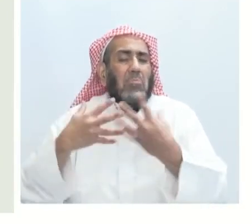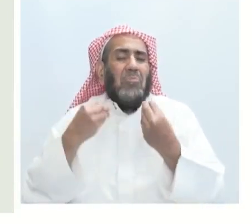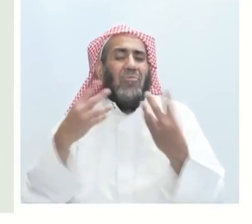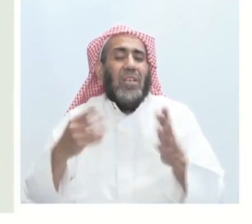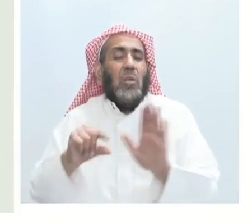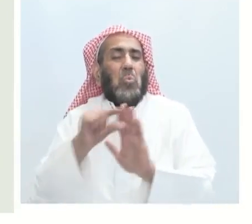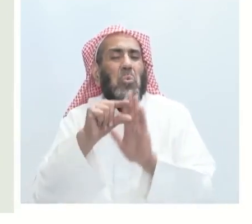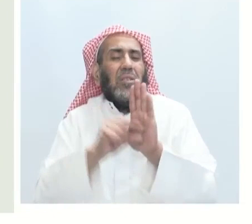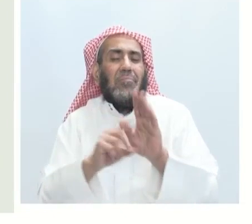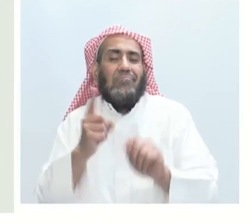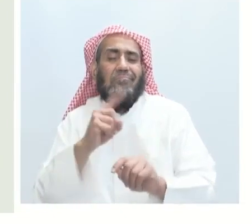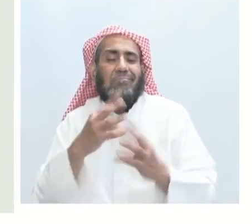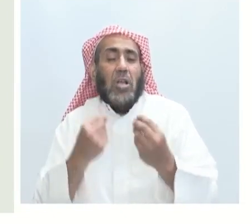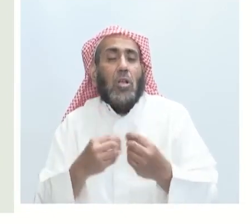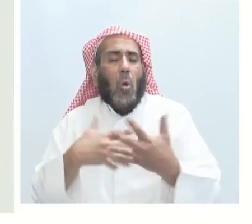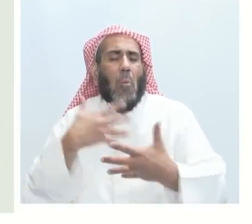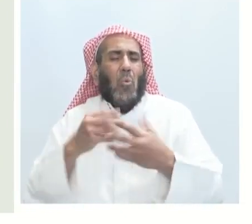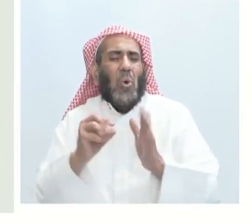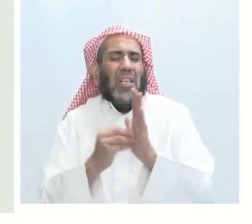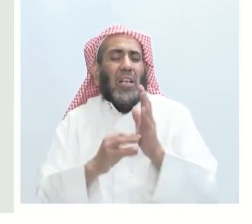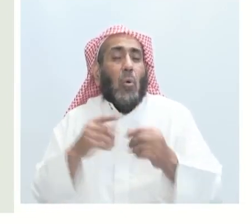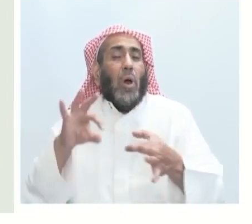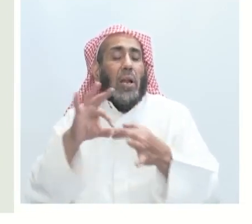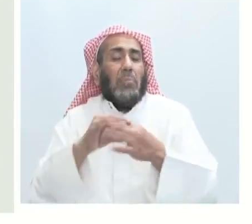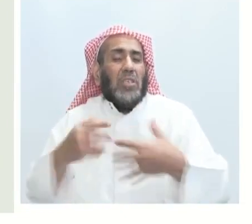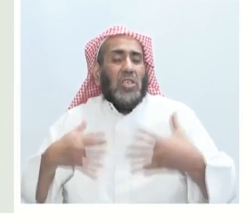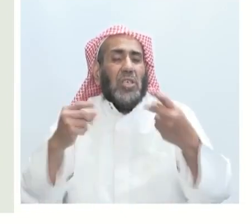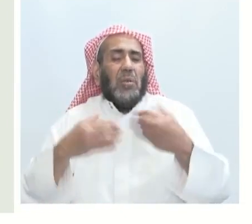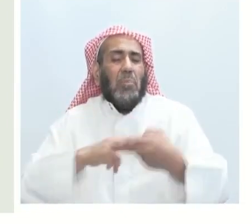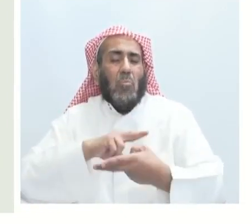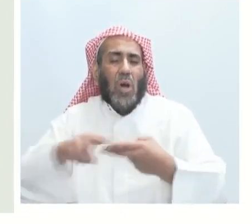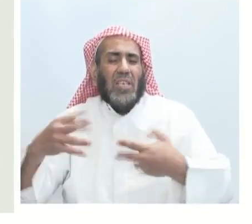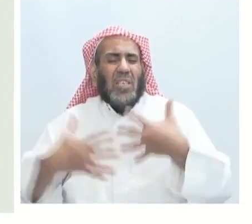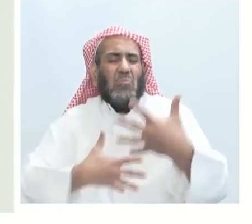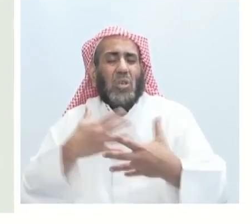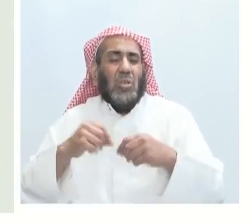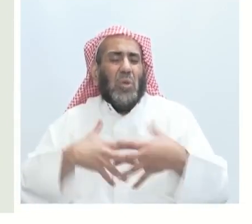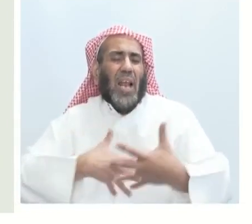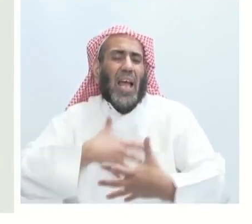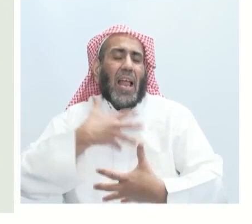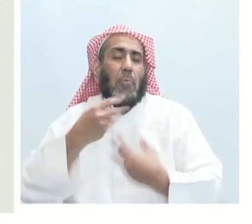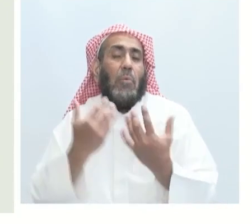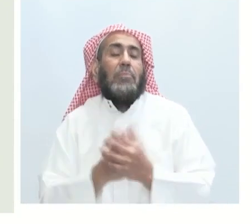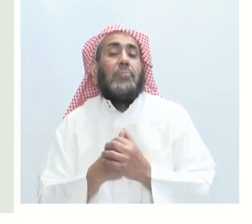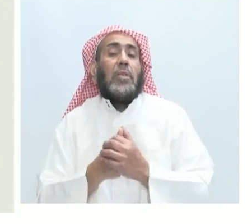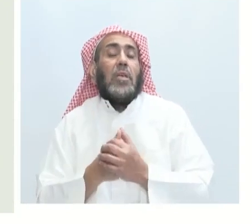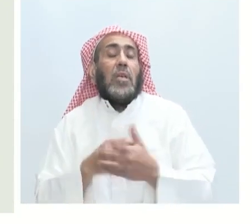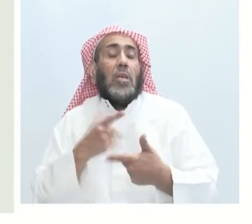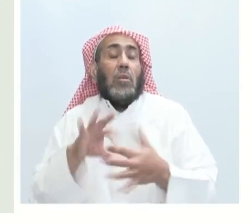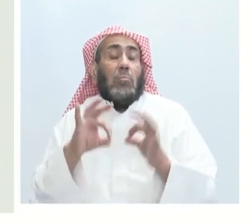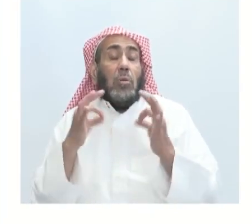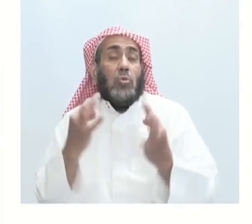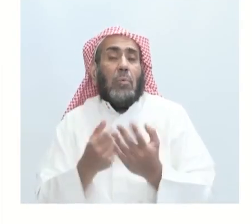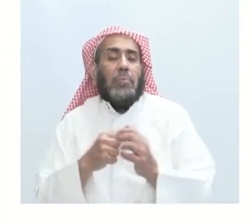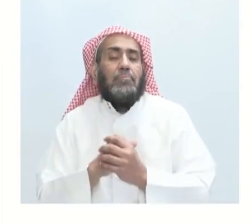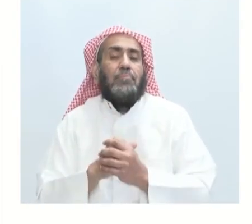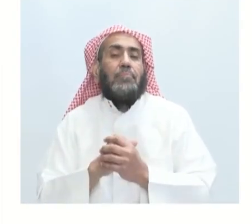وحده الموضوع تناول الموضوعات القديمه وربط الشعر بمعالجه مشكلاته وتصوير الامه واماله طبعا ربط الشعر